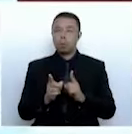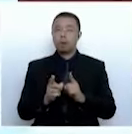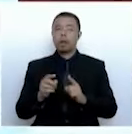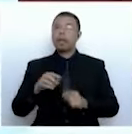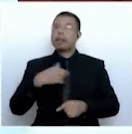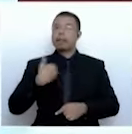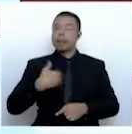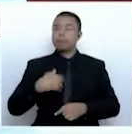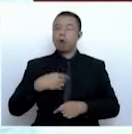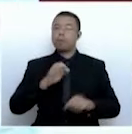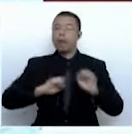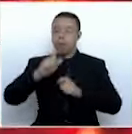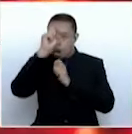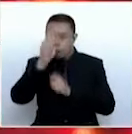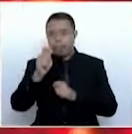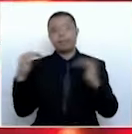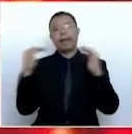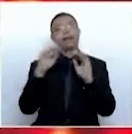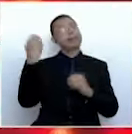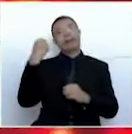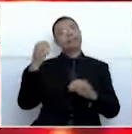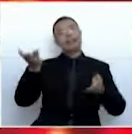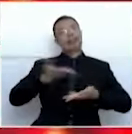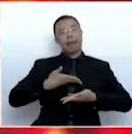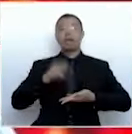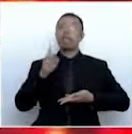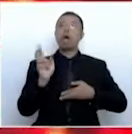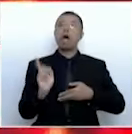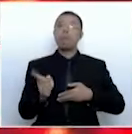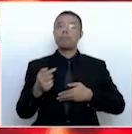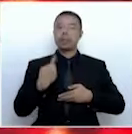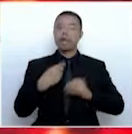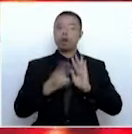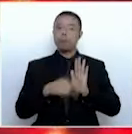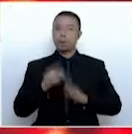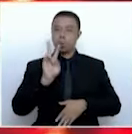adab maka keadilan itu tidak ada. Oleh sebab itu nomor kami nomor 2,